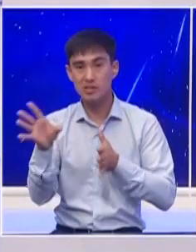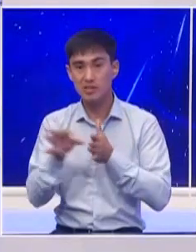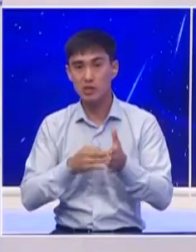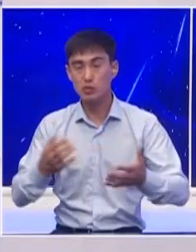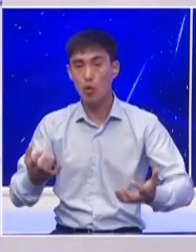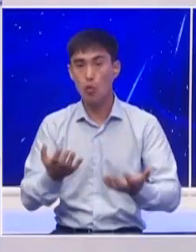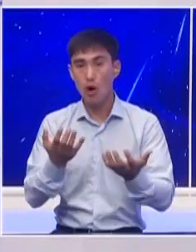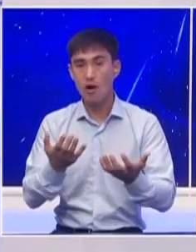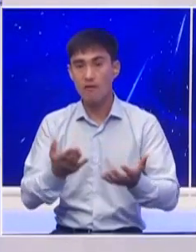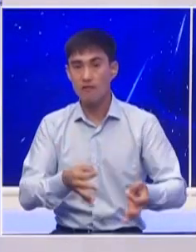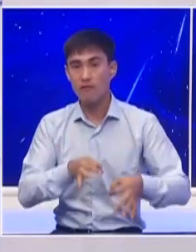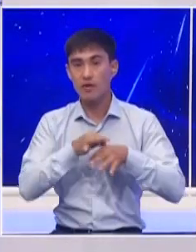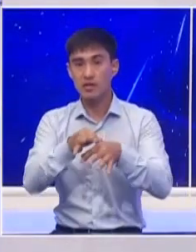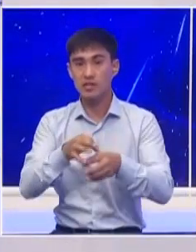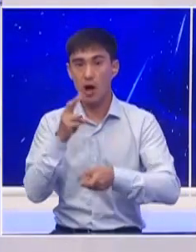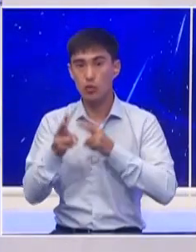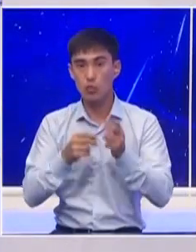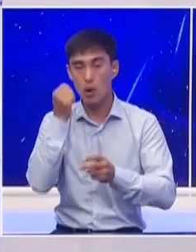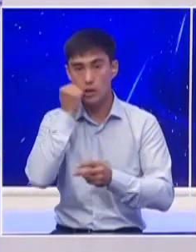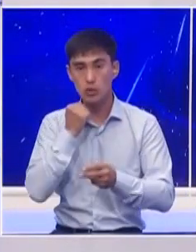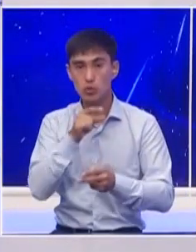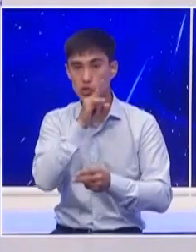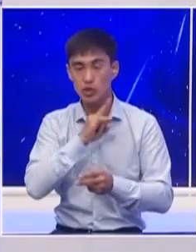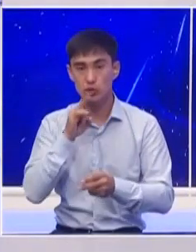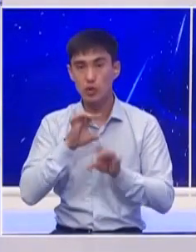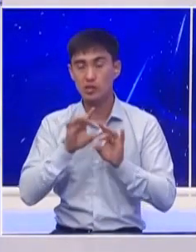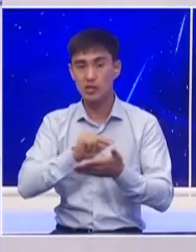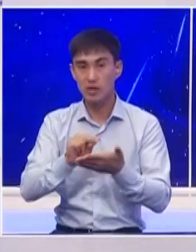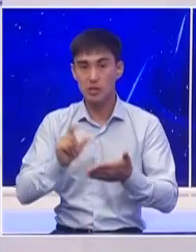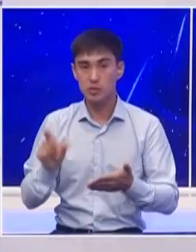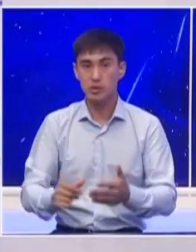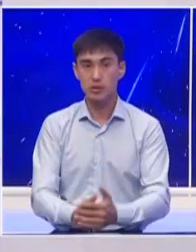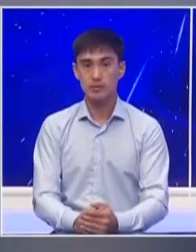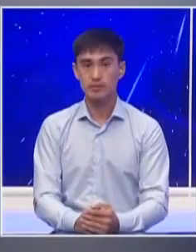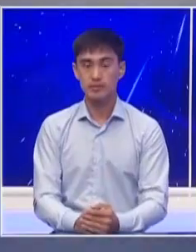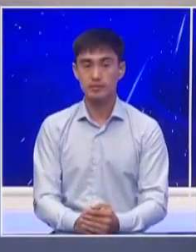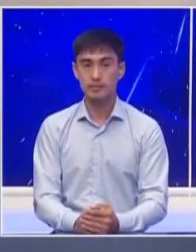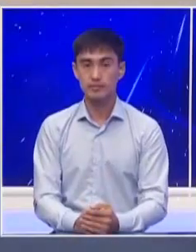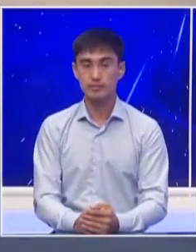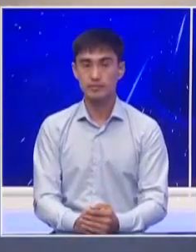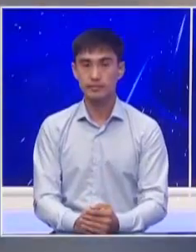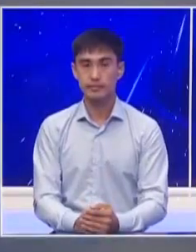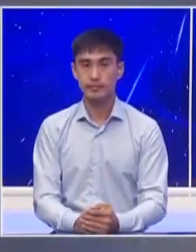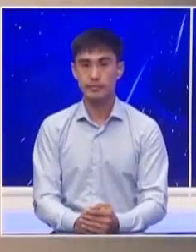на руках вынесли из огня пожилую женщину, рассказывает наш корреспондент.